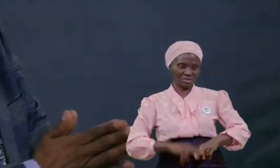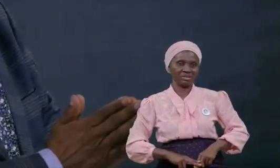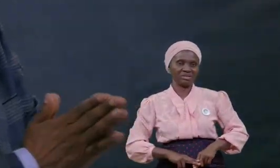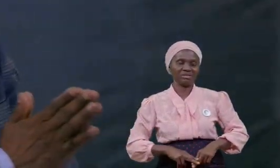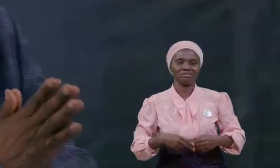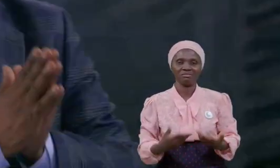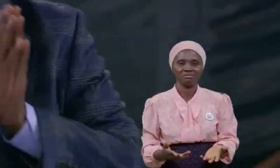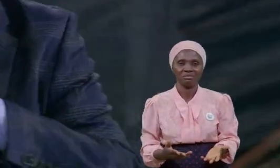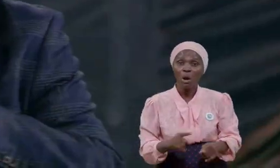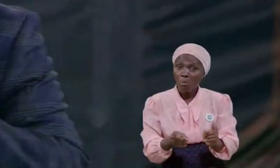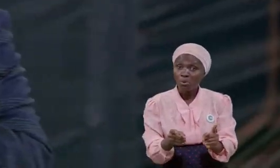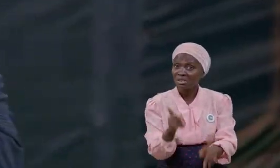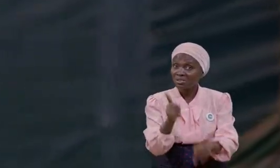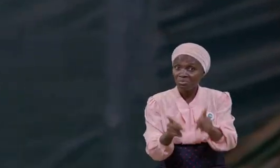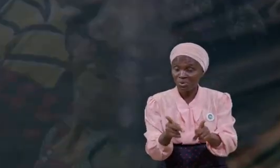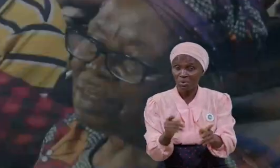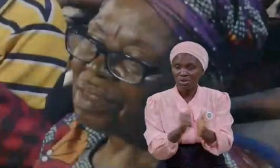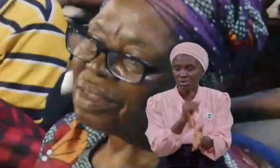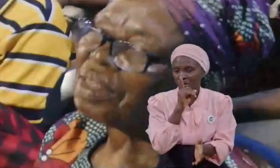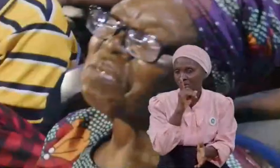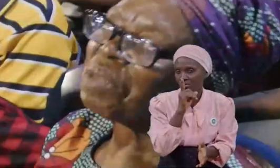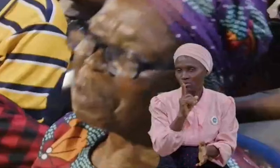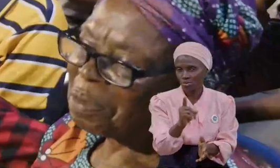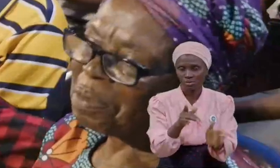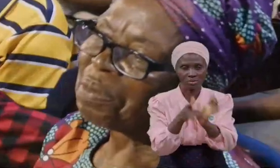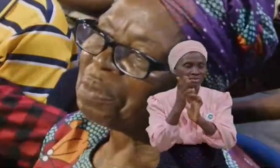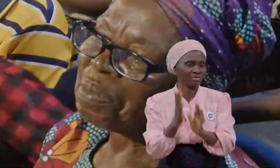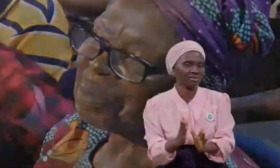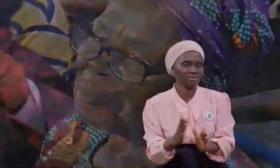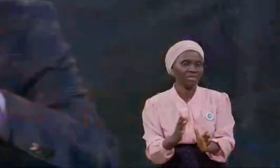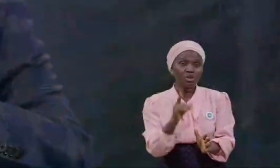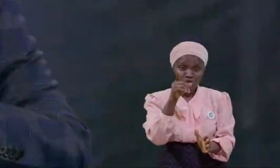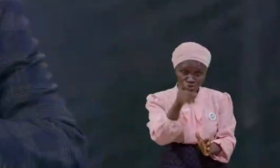c'était de vrais chrétiens. Et tu seras un vrai chrétien.